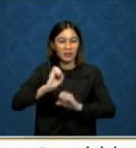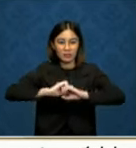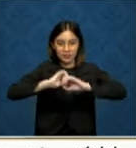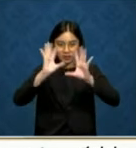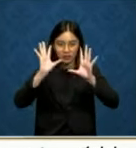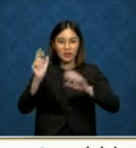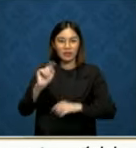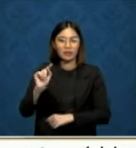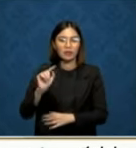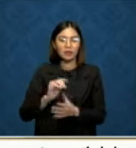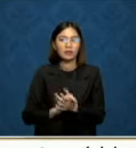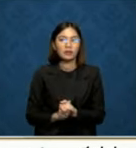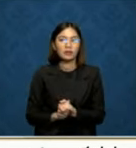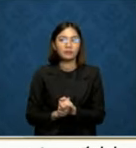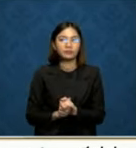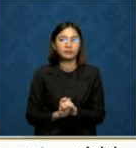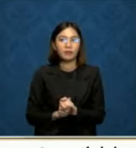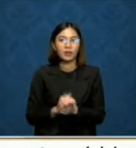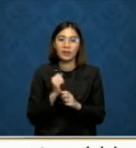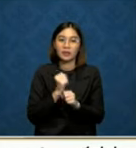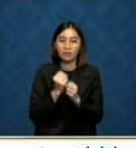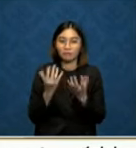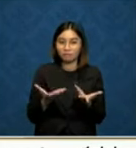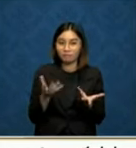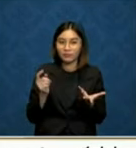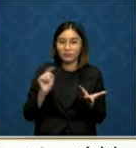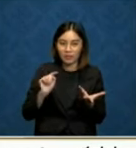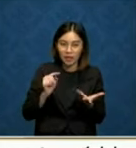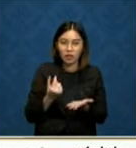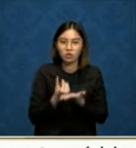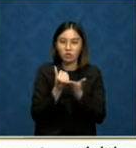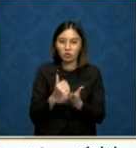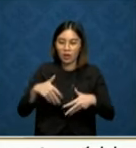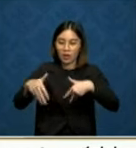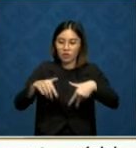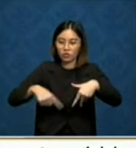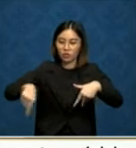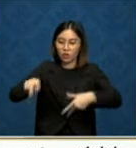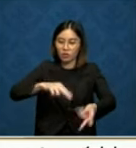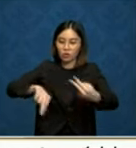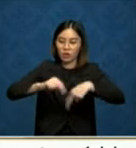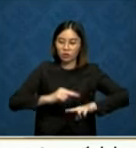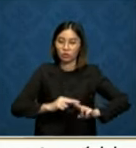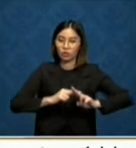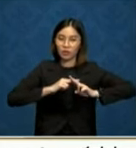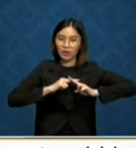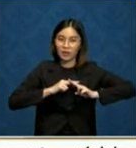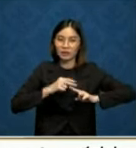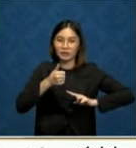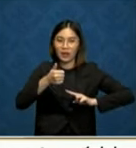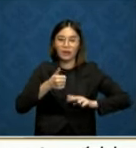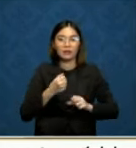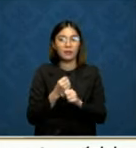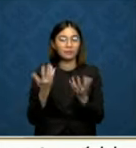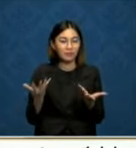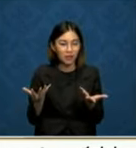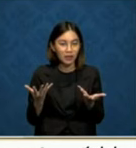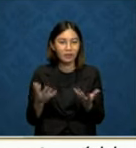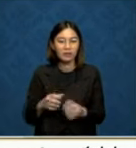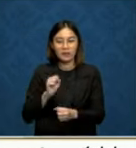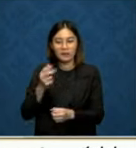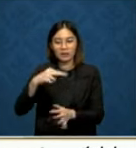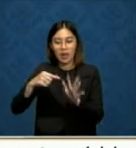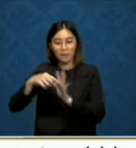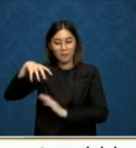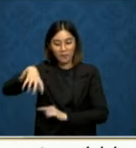นะคะว่าเราจะทำอย่างไรที่จะท์ให้ผู้ปโโพ 56 คลุคลองตนเองได้ส α distributor